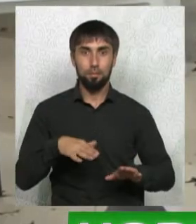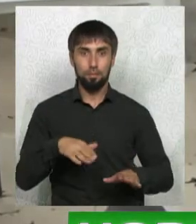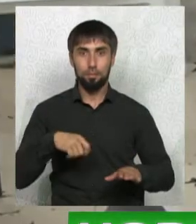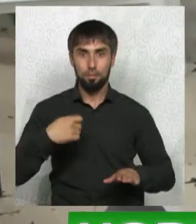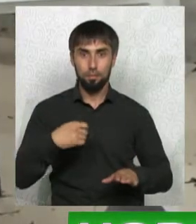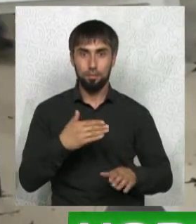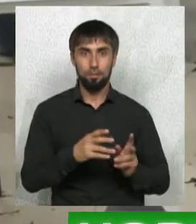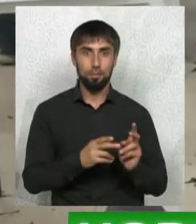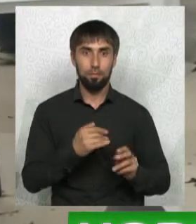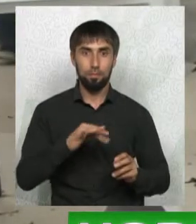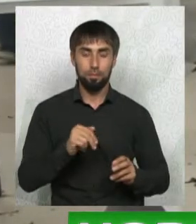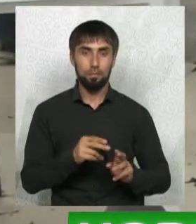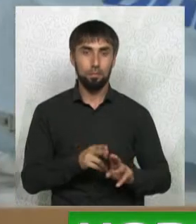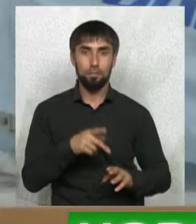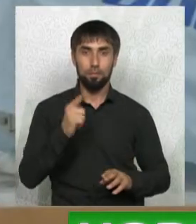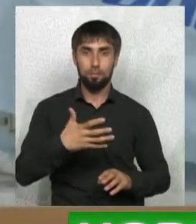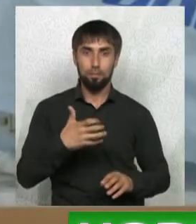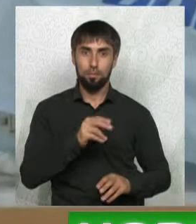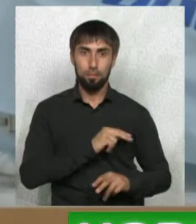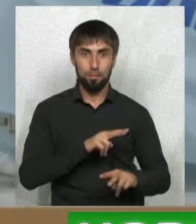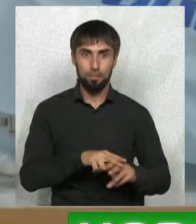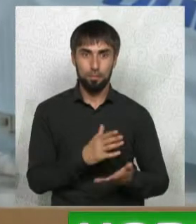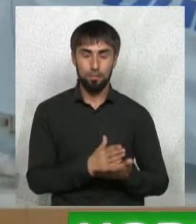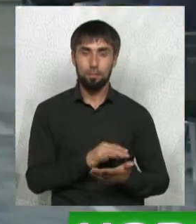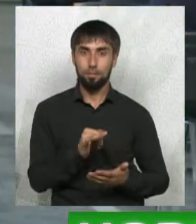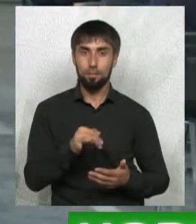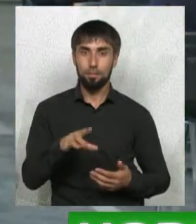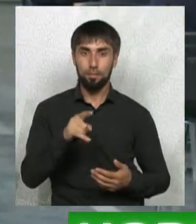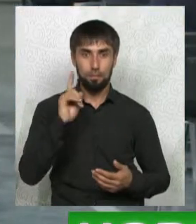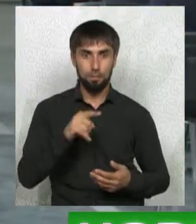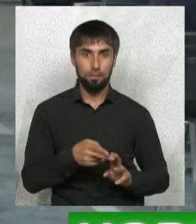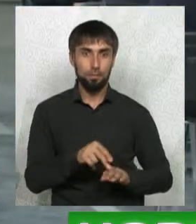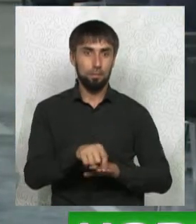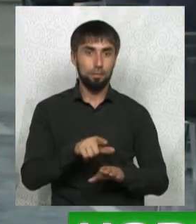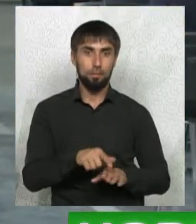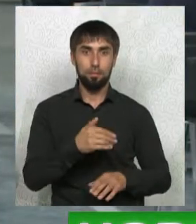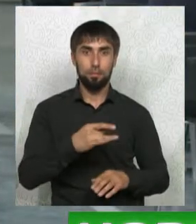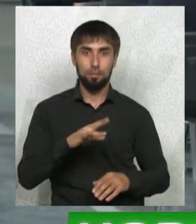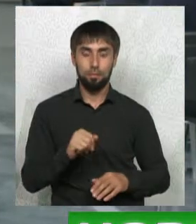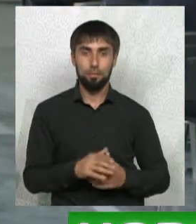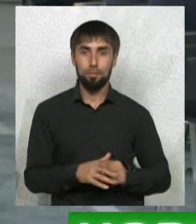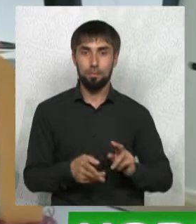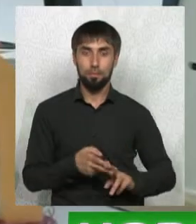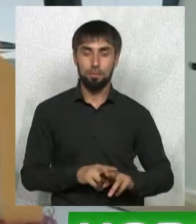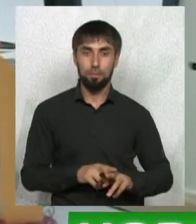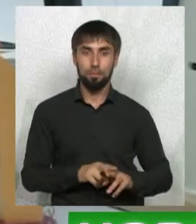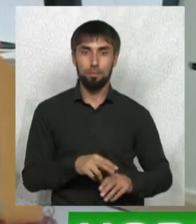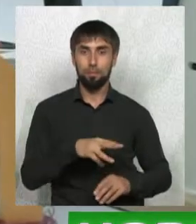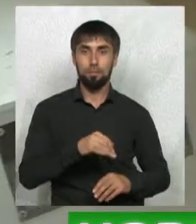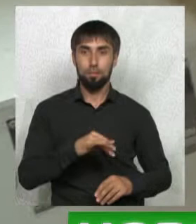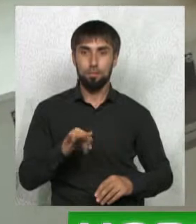фабрика. 1500 рабочих мест. Вы знаете, это обувная фабрика, это